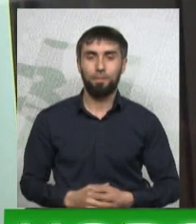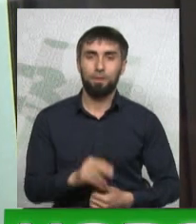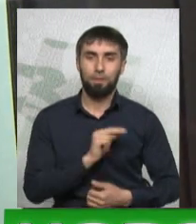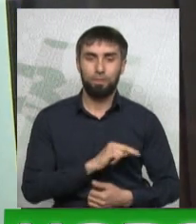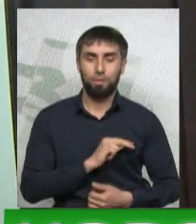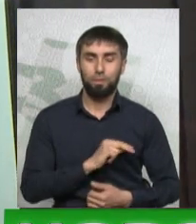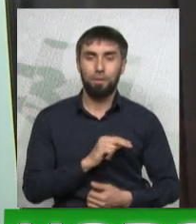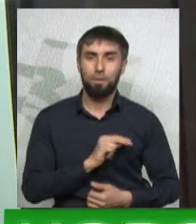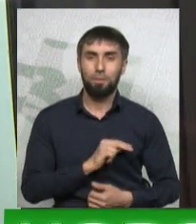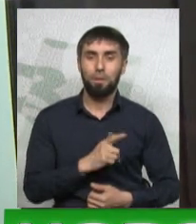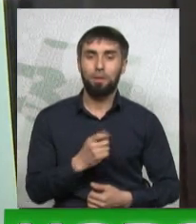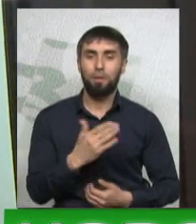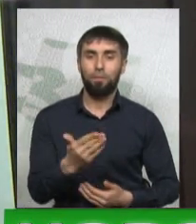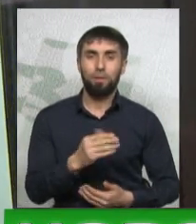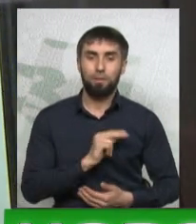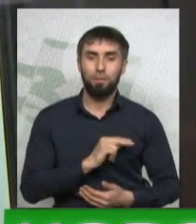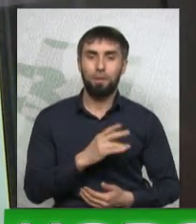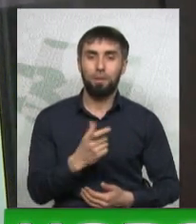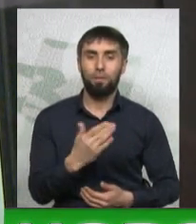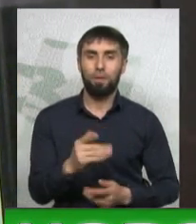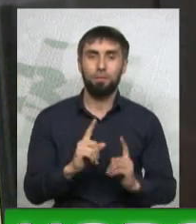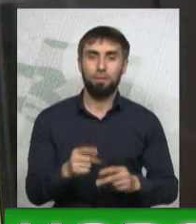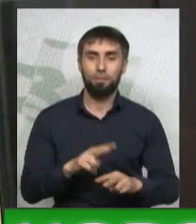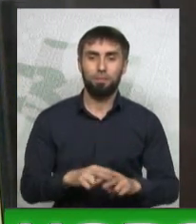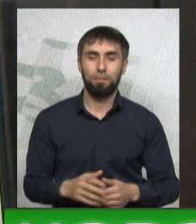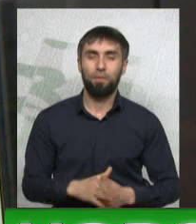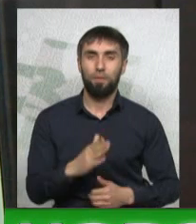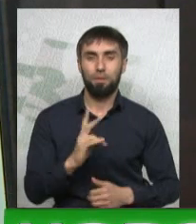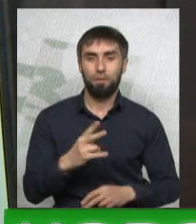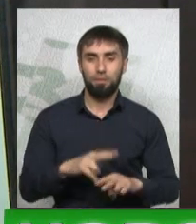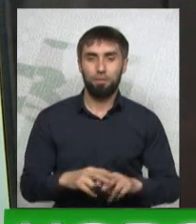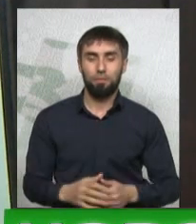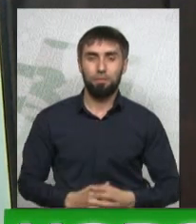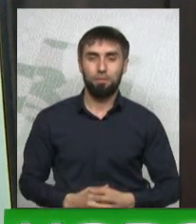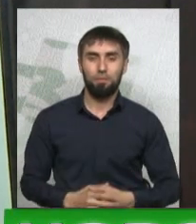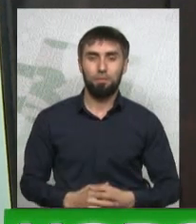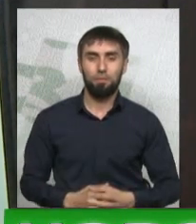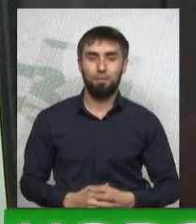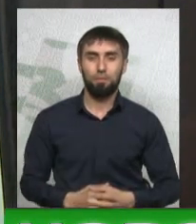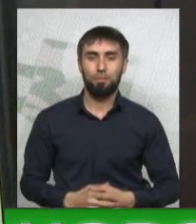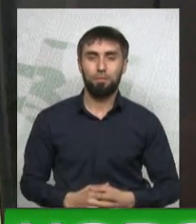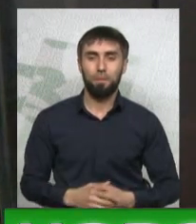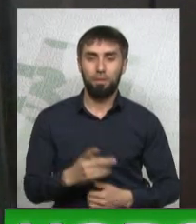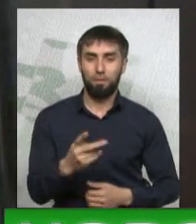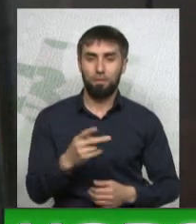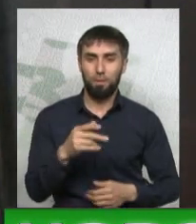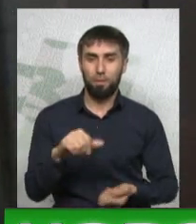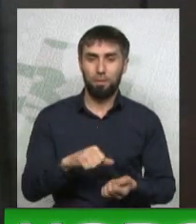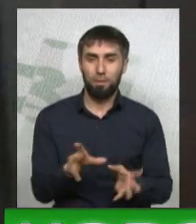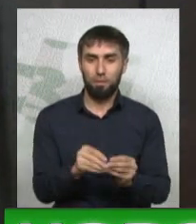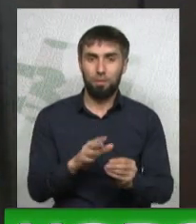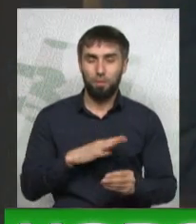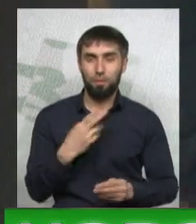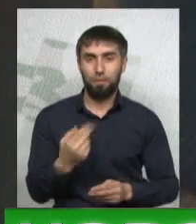Работать. Работать? А где вы работали? И где вас задержали? В Назрани. Задержали вас по личному?